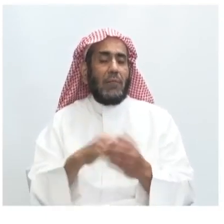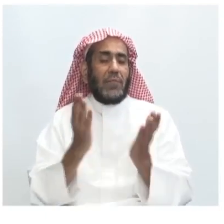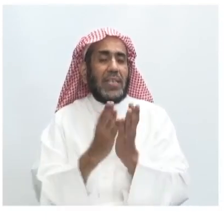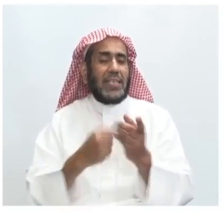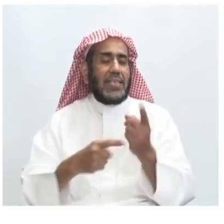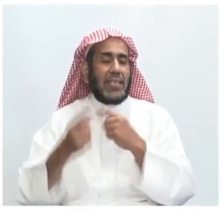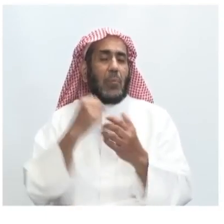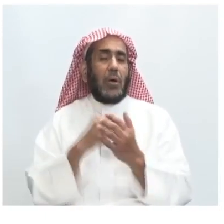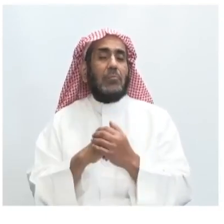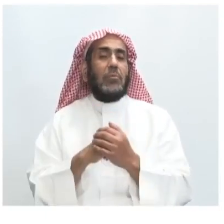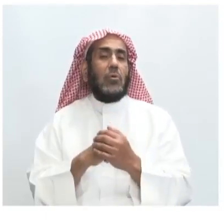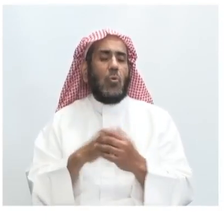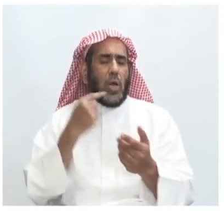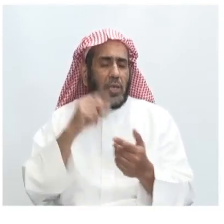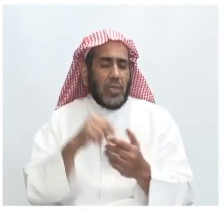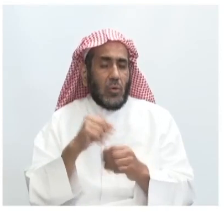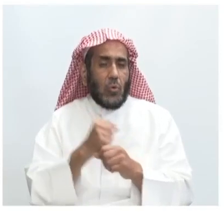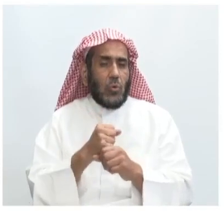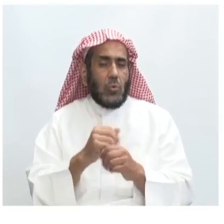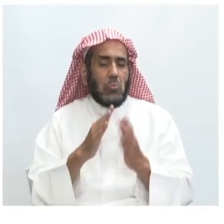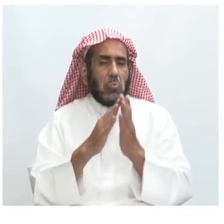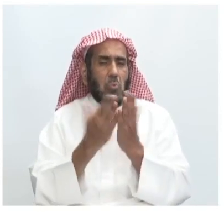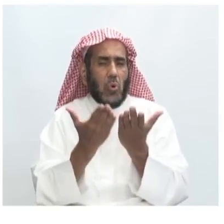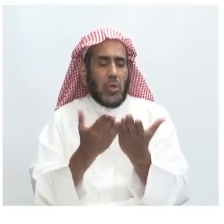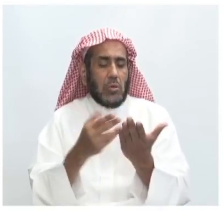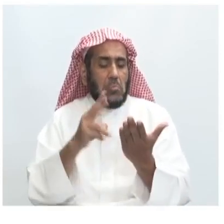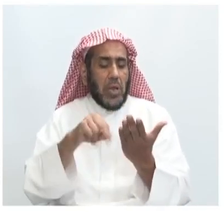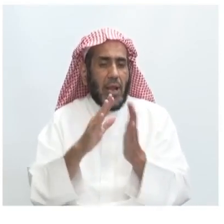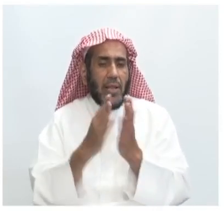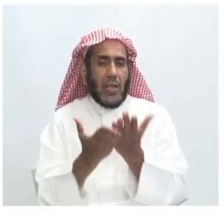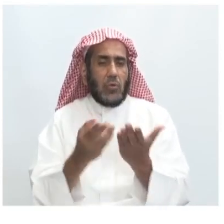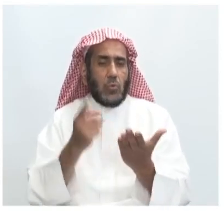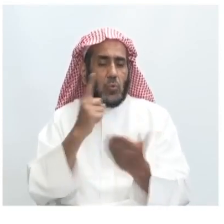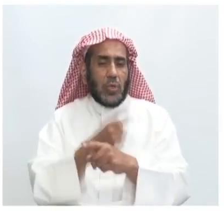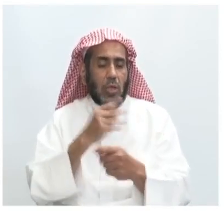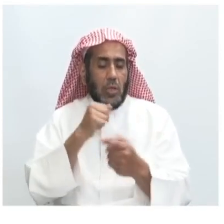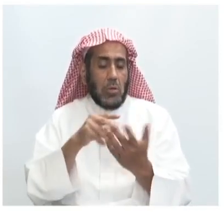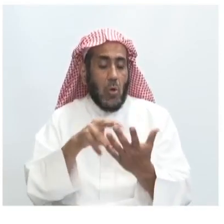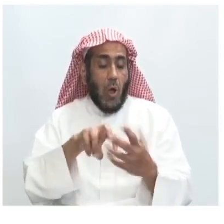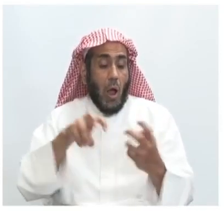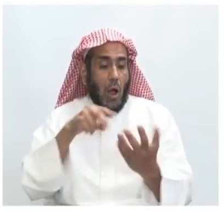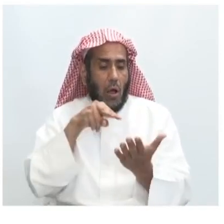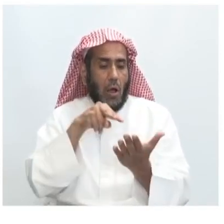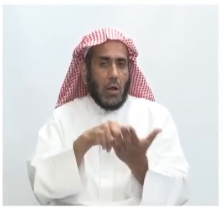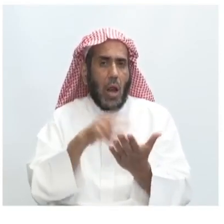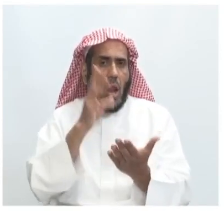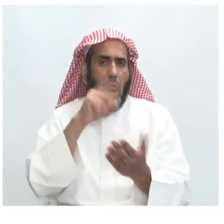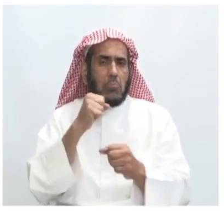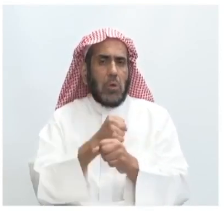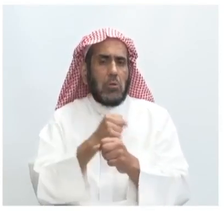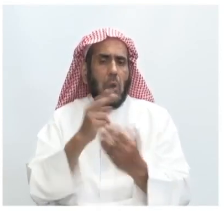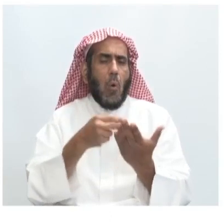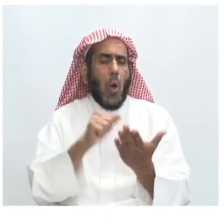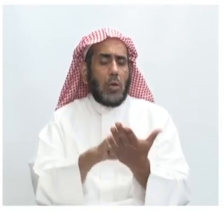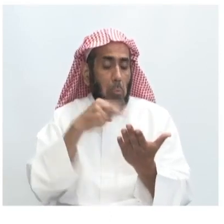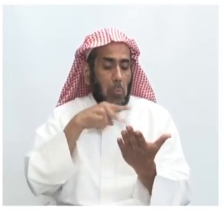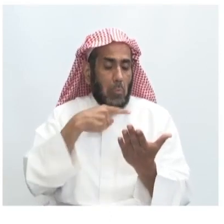درس سابق وحين تكون كراستك بين يديه بين يدي الاستاذ يكتشف انك لم تؤدي الواجب